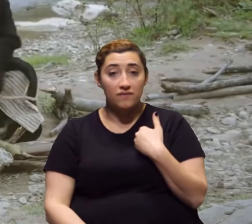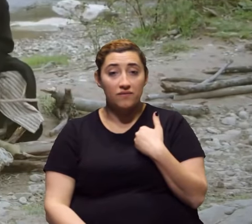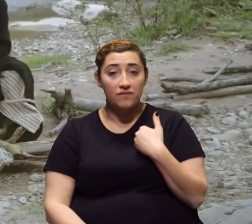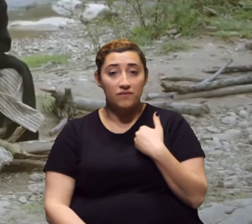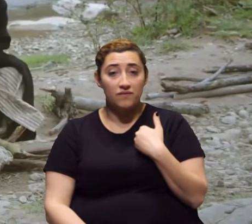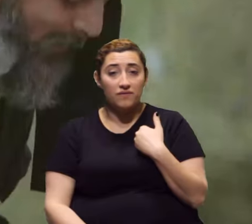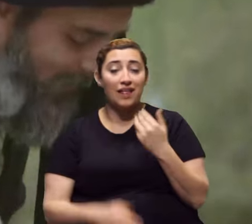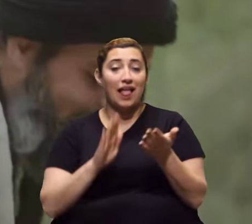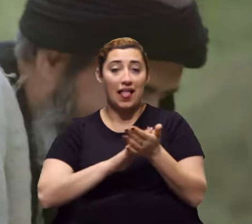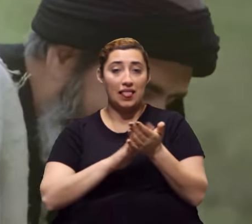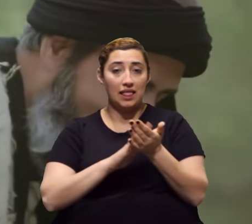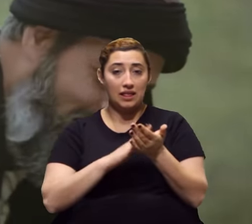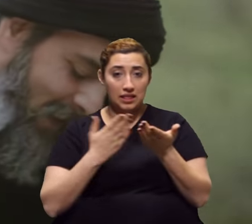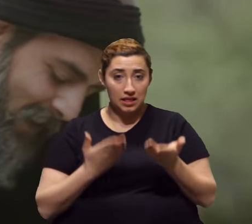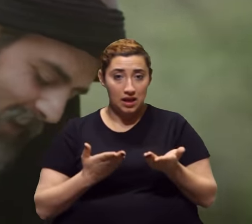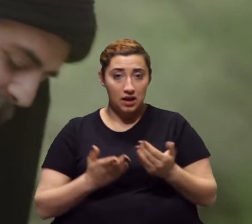elin ile